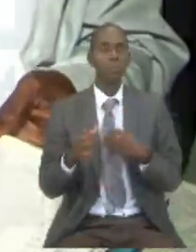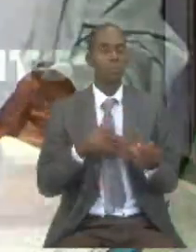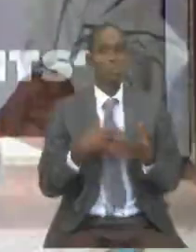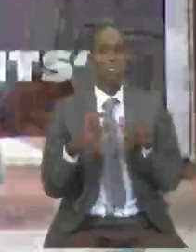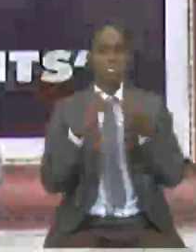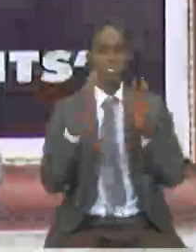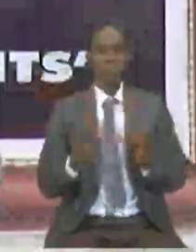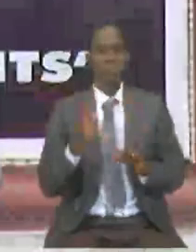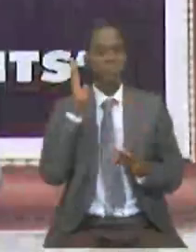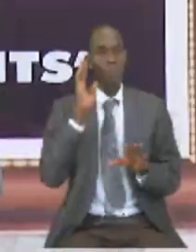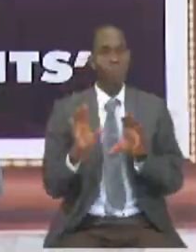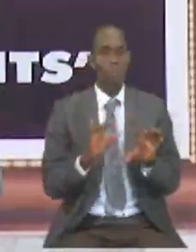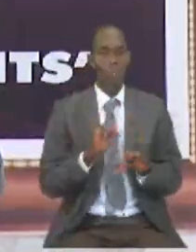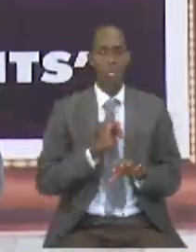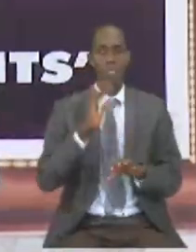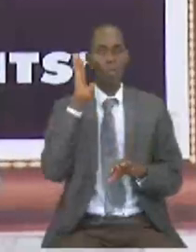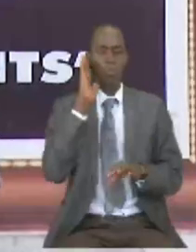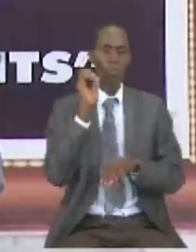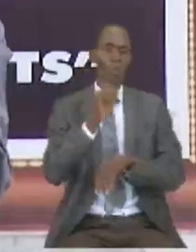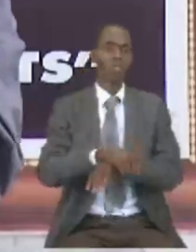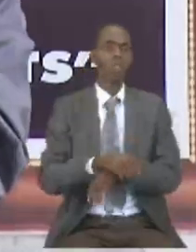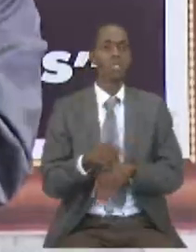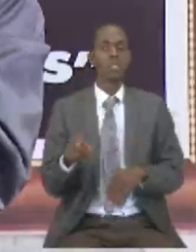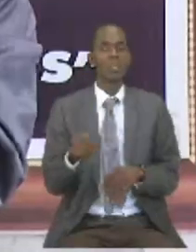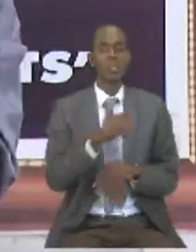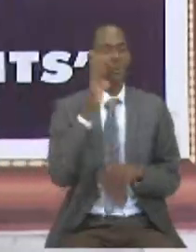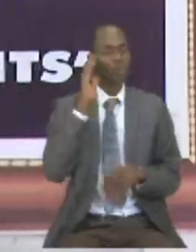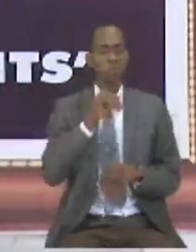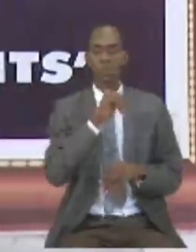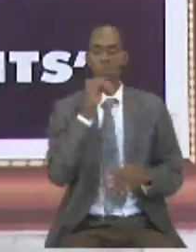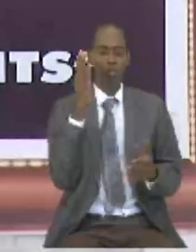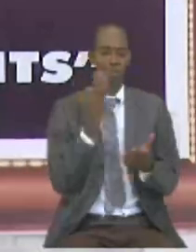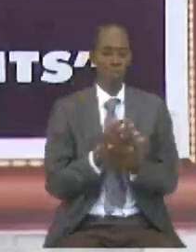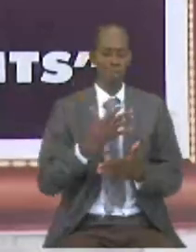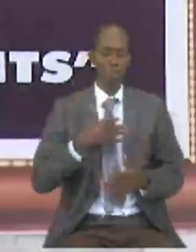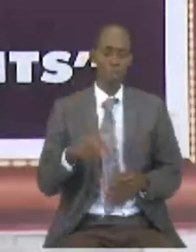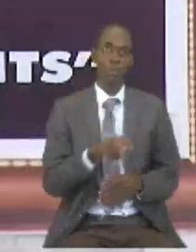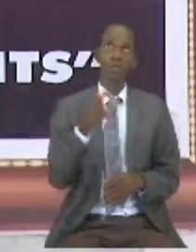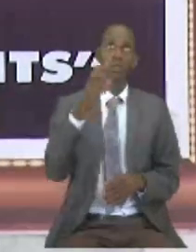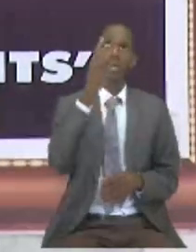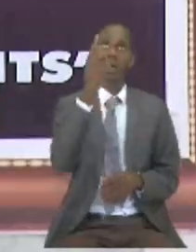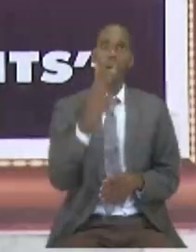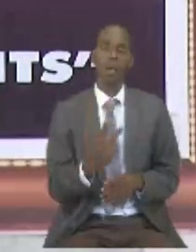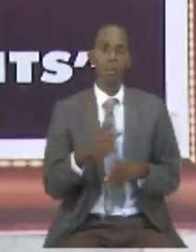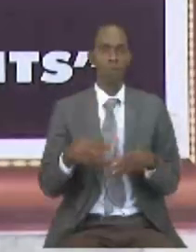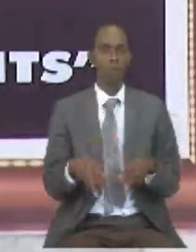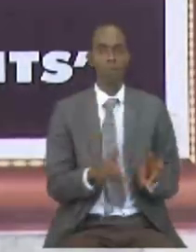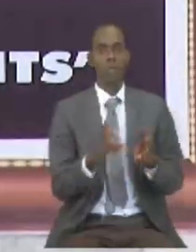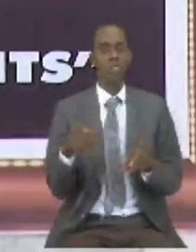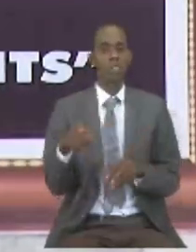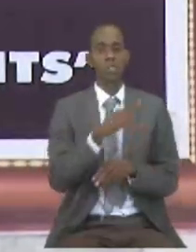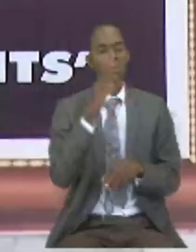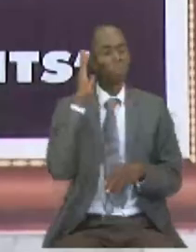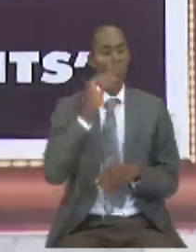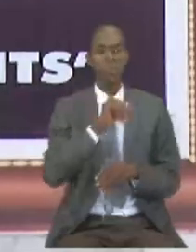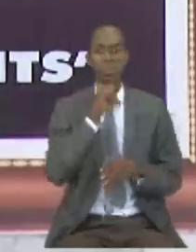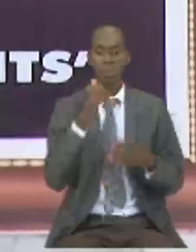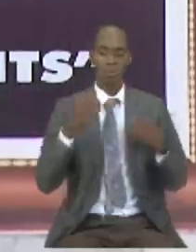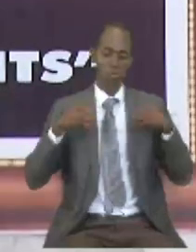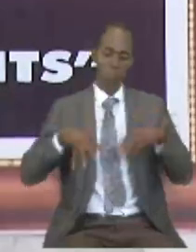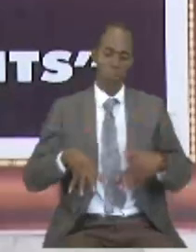que soit ce que les ennemis font, moi je vais vaincre. Alors ils ne vont pas arrêter mon voyage à mi-chemin. Ils ne vont pas